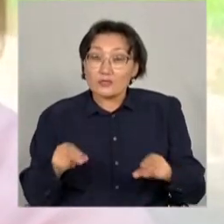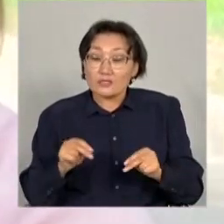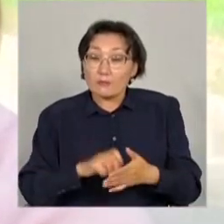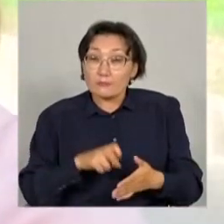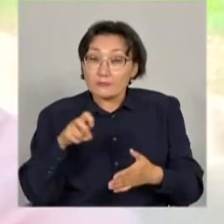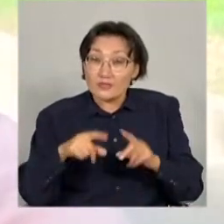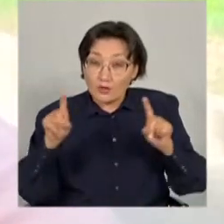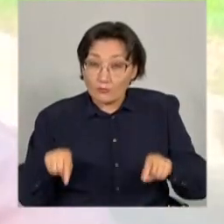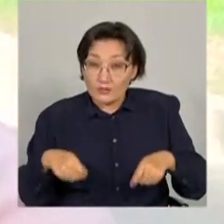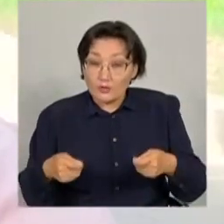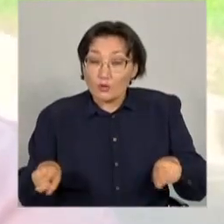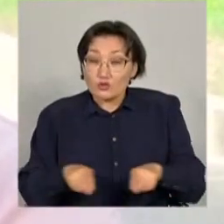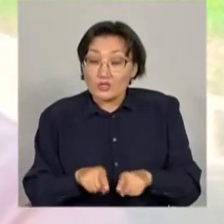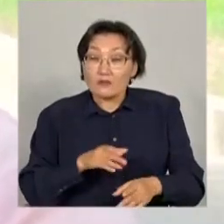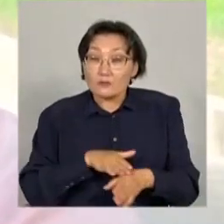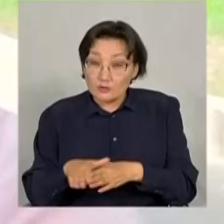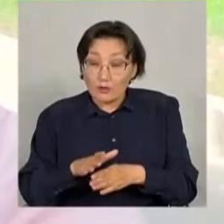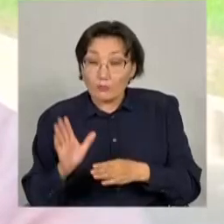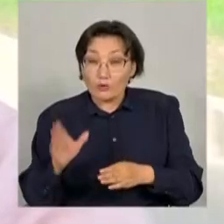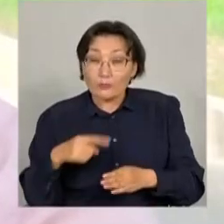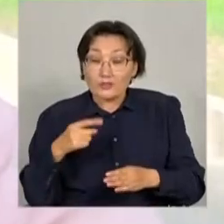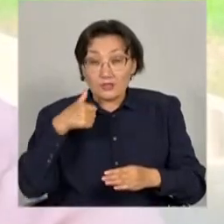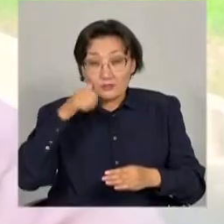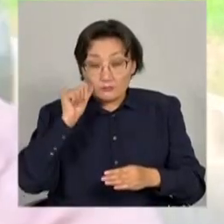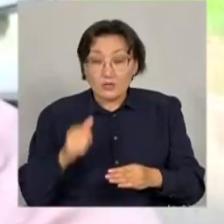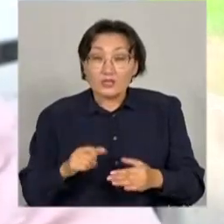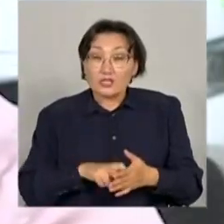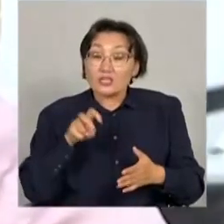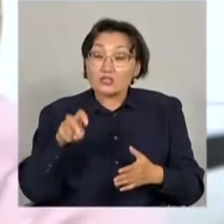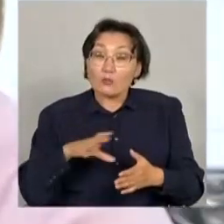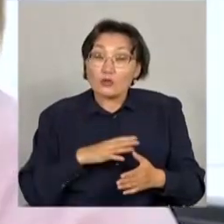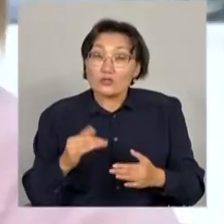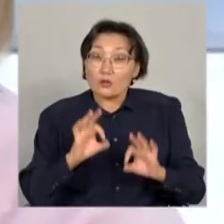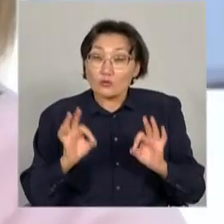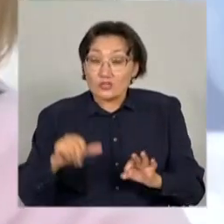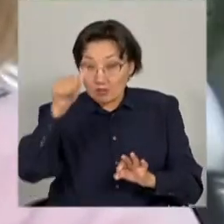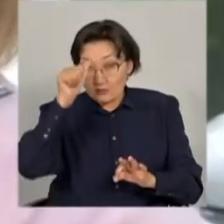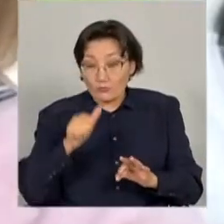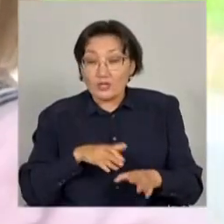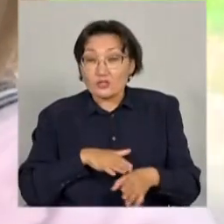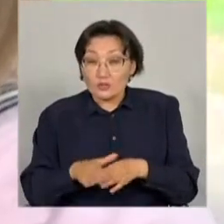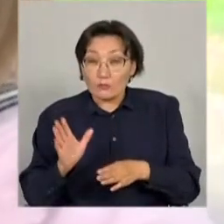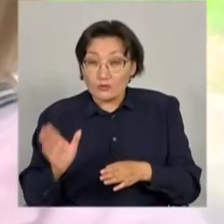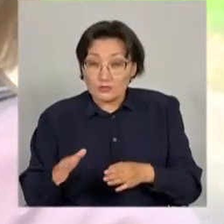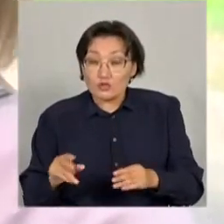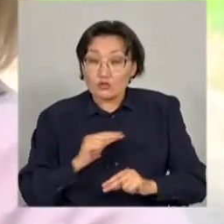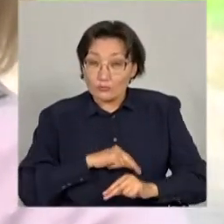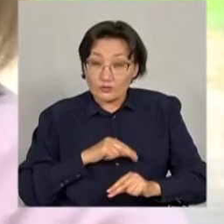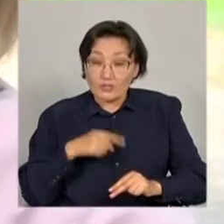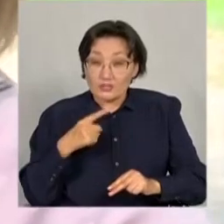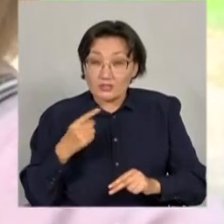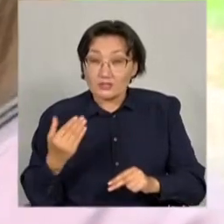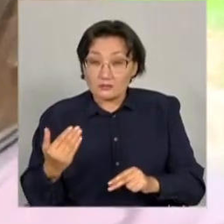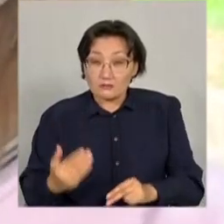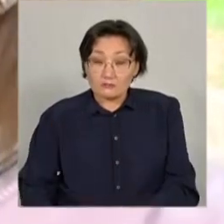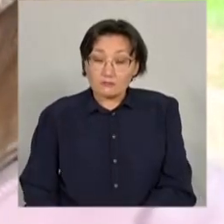бізге. Осындай жасайтын боламыз деген. Кешегі уақытта да тағы да хат жолдаған болатынбыз. Олар күз айында жасайтын боламыз жұмыстарды деп атқаратын боламыз